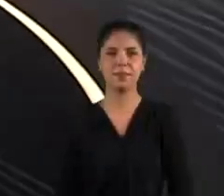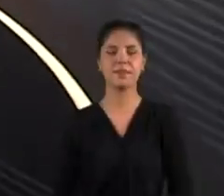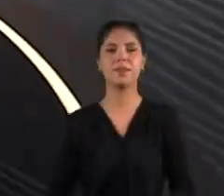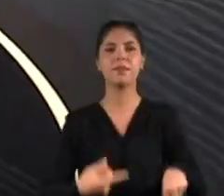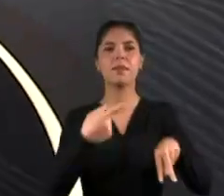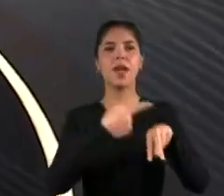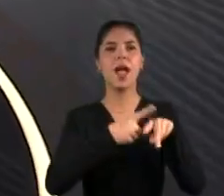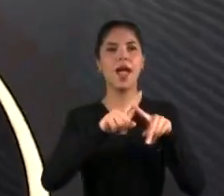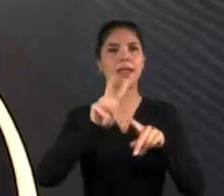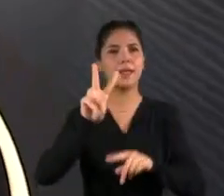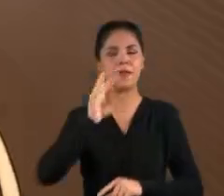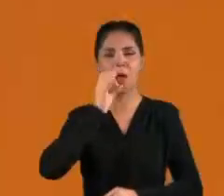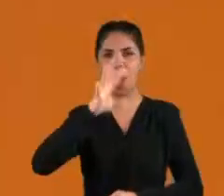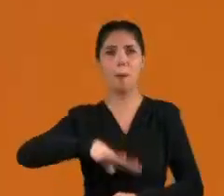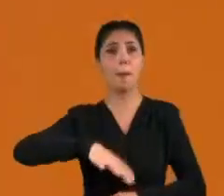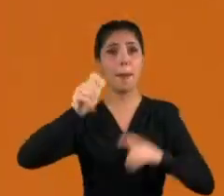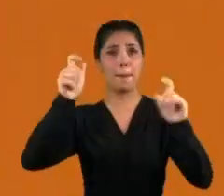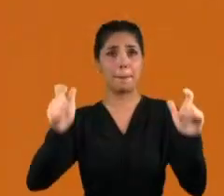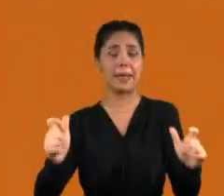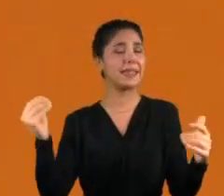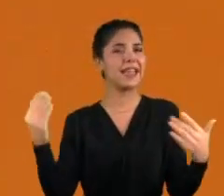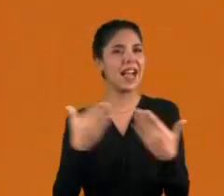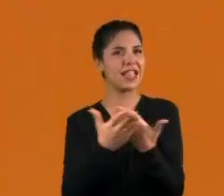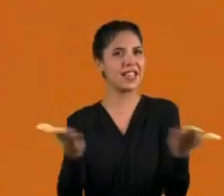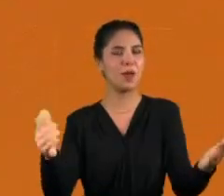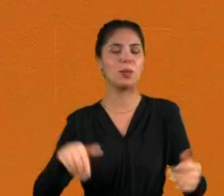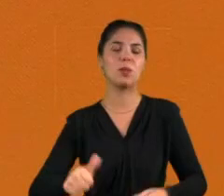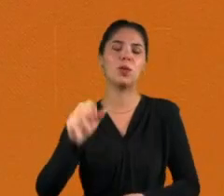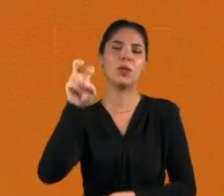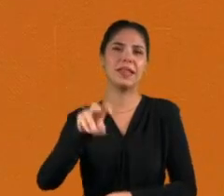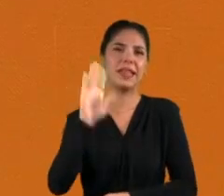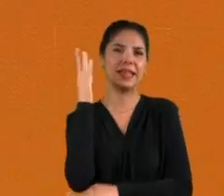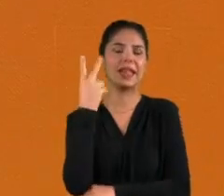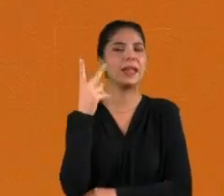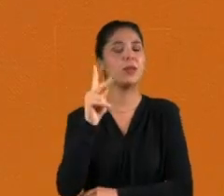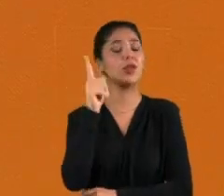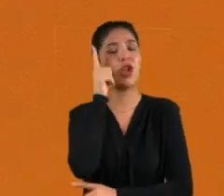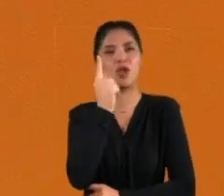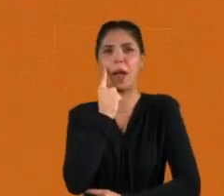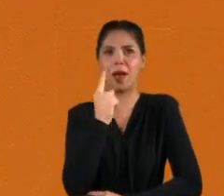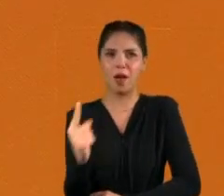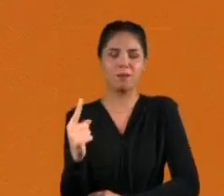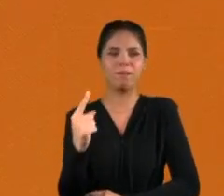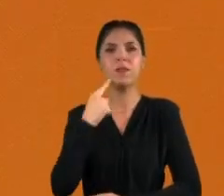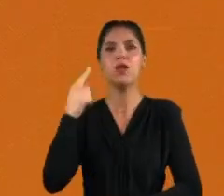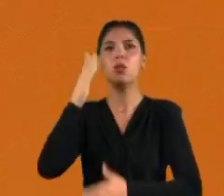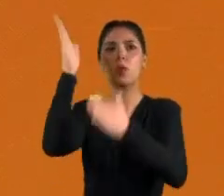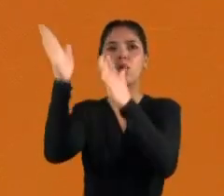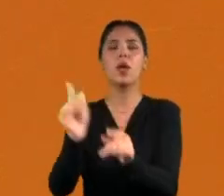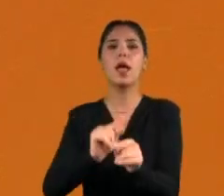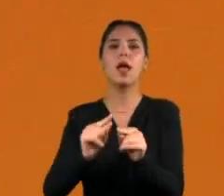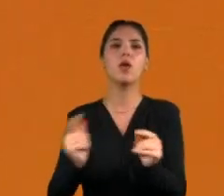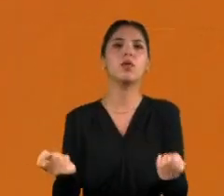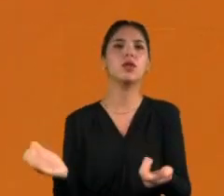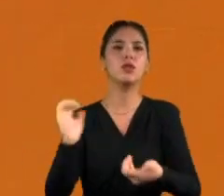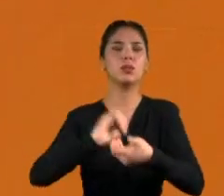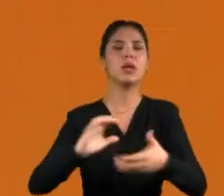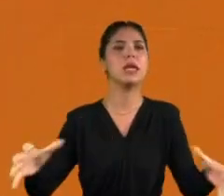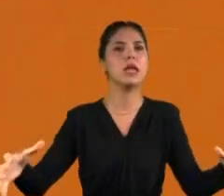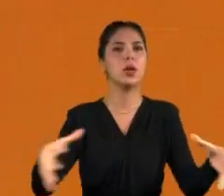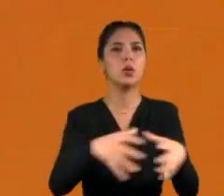Haberi merkezinden, ATV Haber Merkezi'nden iyi akşamlar. Bugün 8 Kasım 2023 Çarşamba. Cumhurbaşkanı Erdoğan, Ekonomik İşbirliği